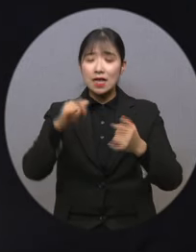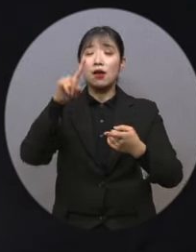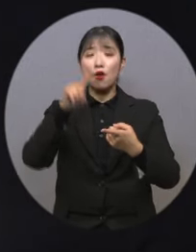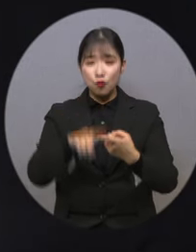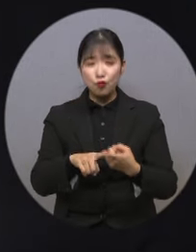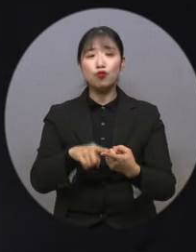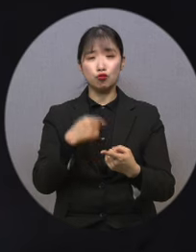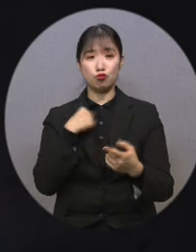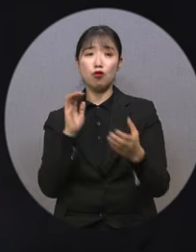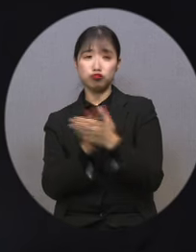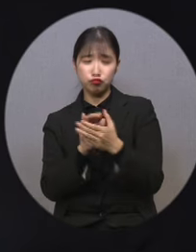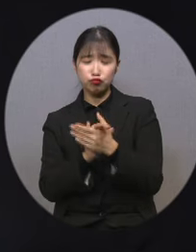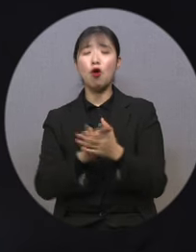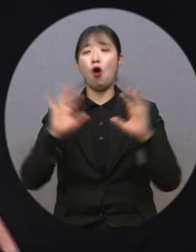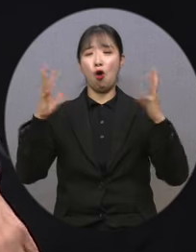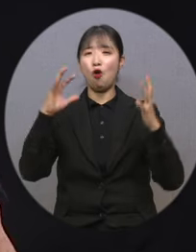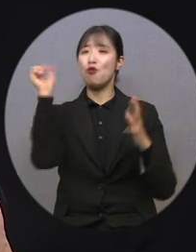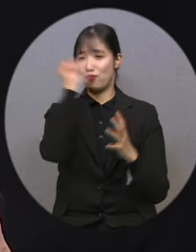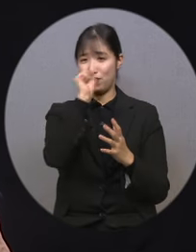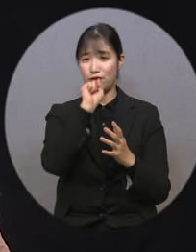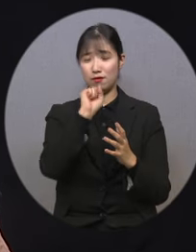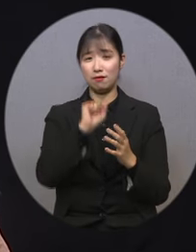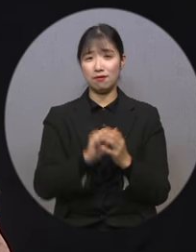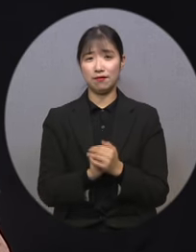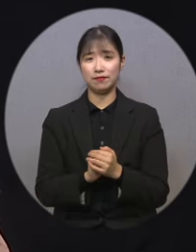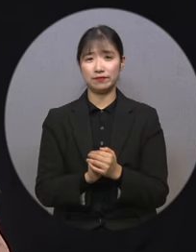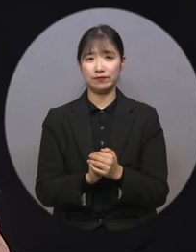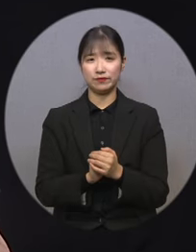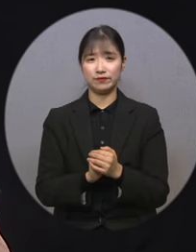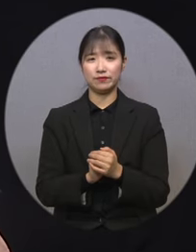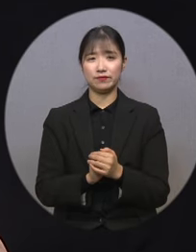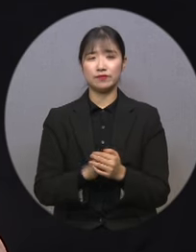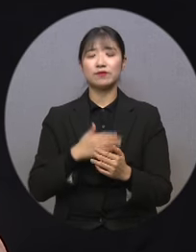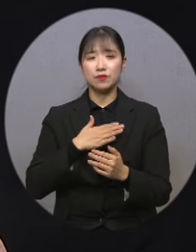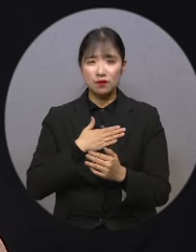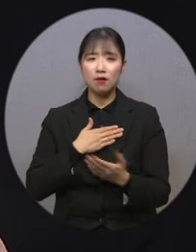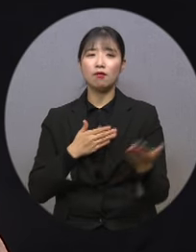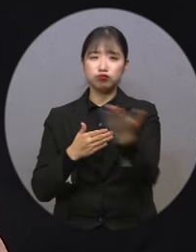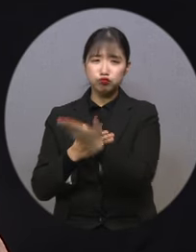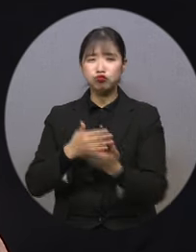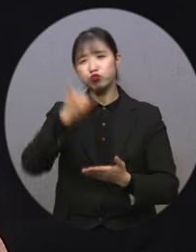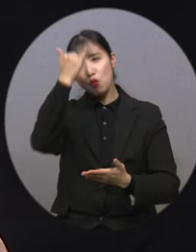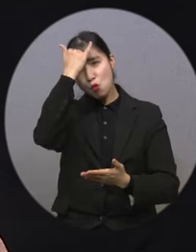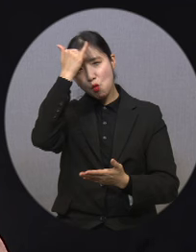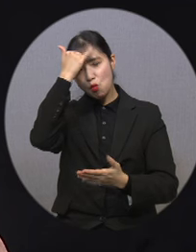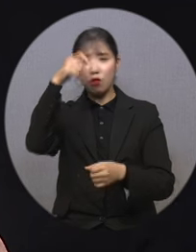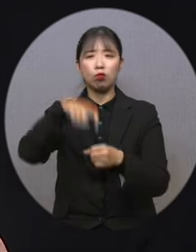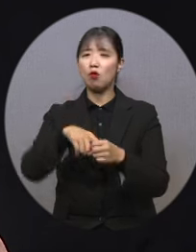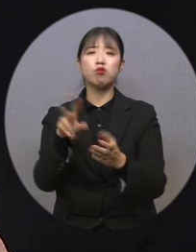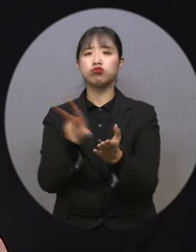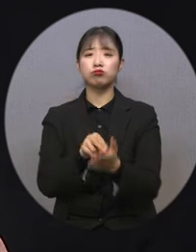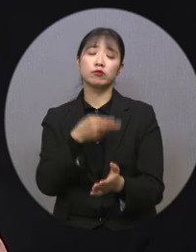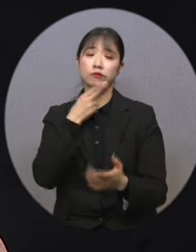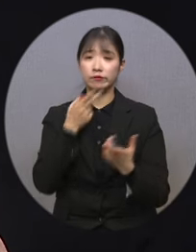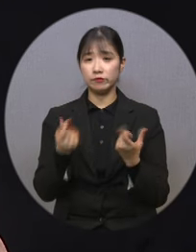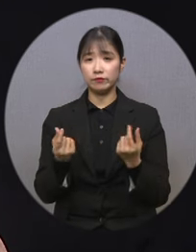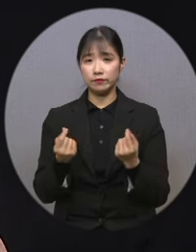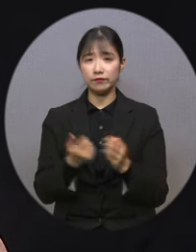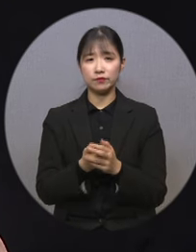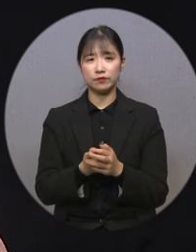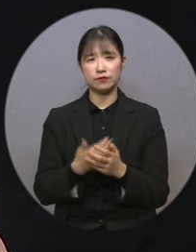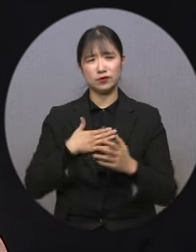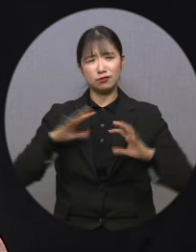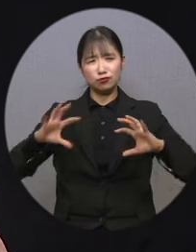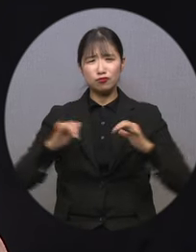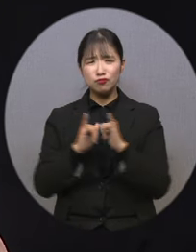그런 사람이 내 친구라면 100% 환영하죠. 예. 나는 그분들이 도덕적으로 문제가 없다고 생각합니다. 우리 국민들은